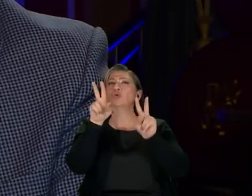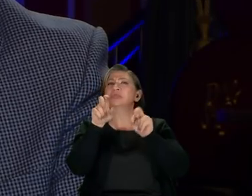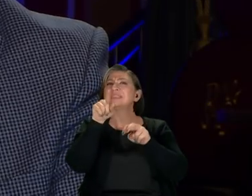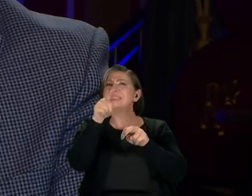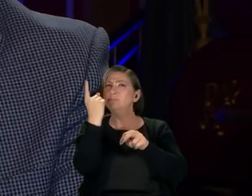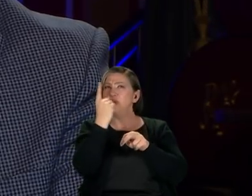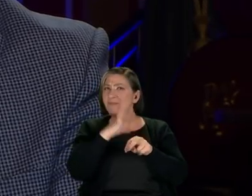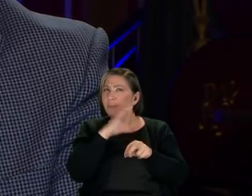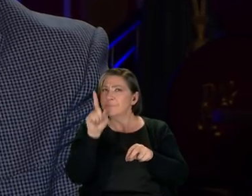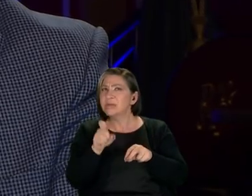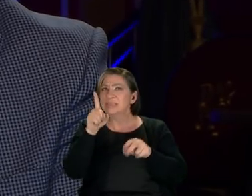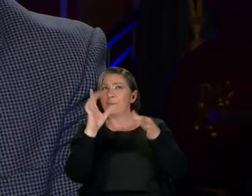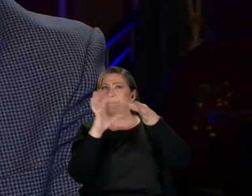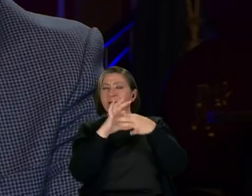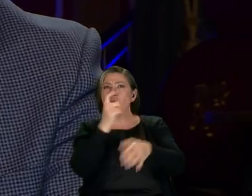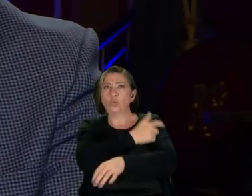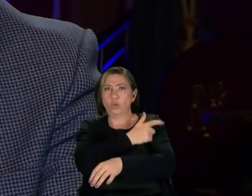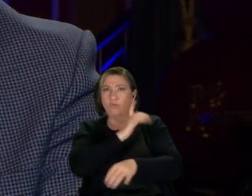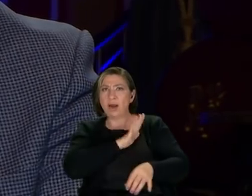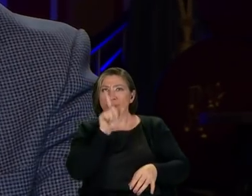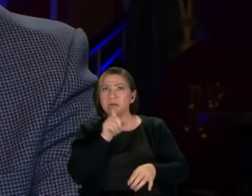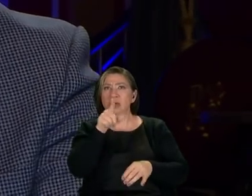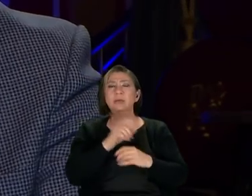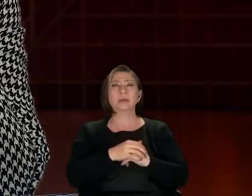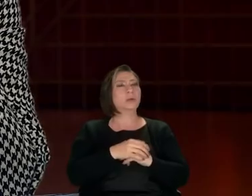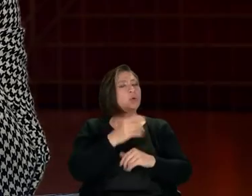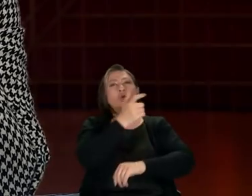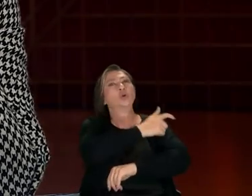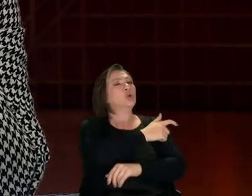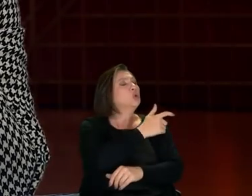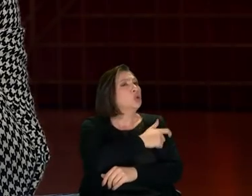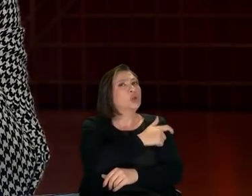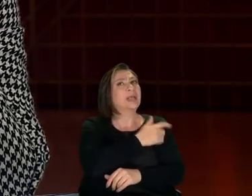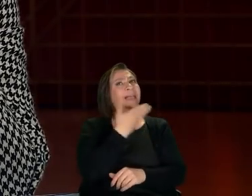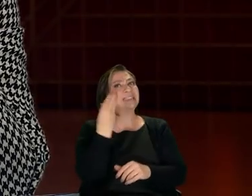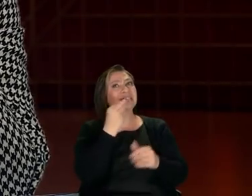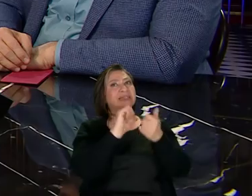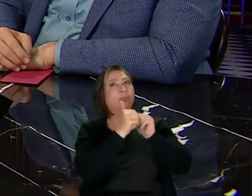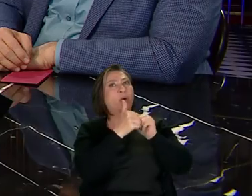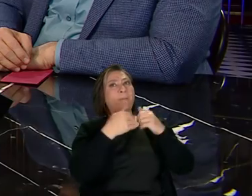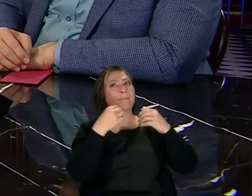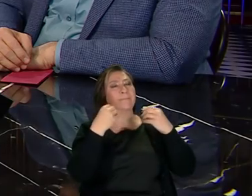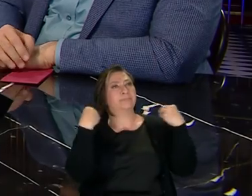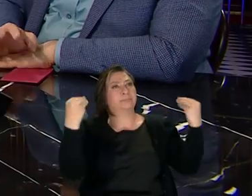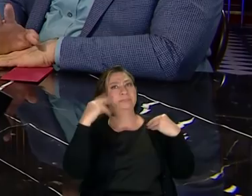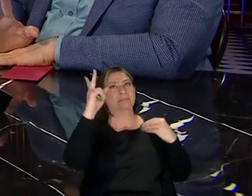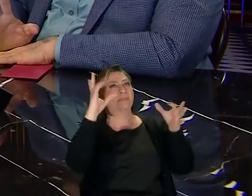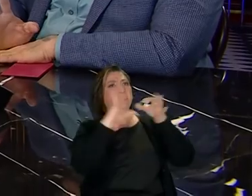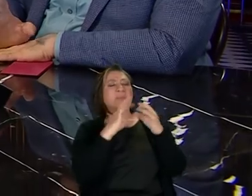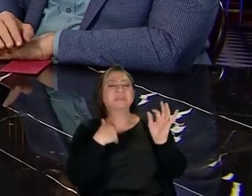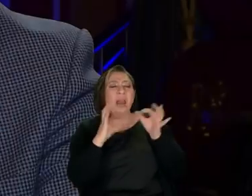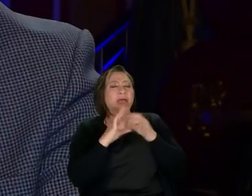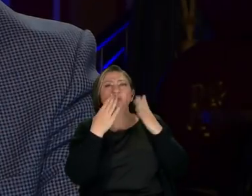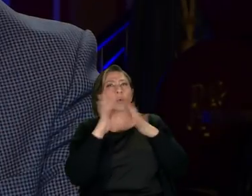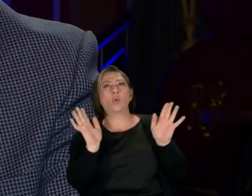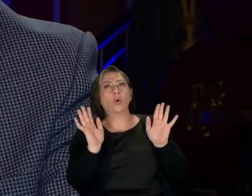ilgili bir şey var mı? Size bağlı yurt var mı? Böyle bir şeyler. Yurtlar Gençlik ve Spor Bakanlığı'na bağlı. Evet, sizle alakası bizle yok. Bizle hiçbir